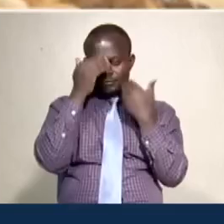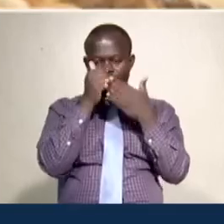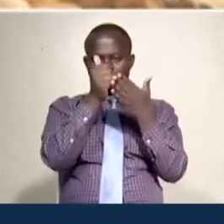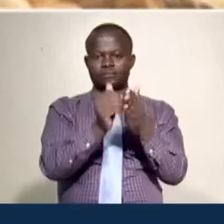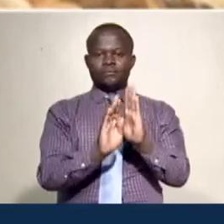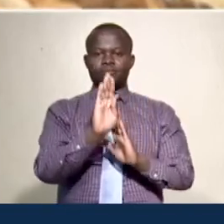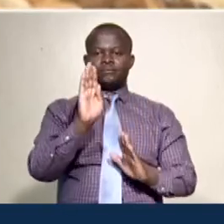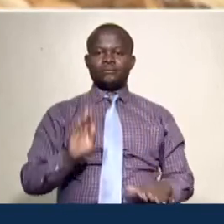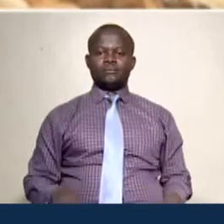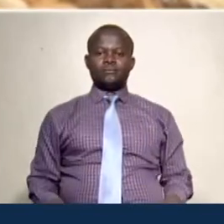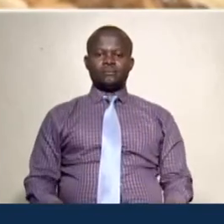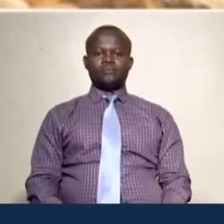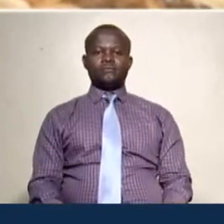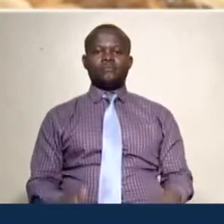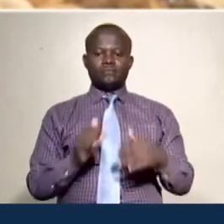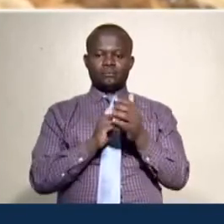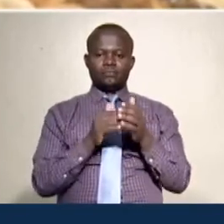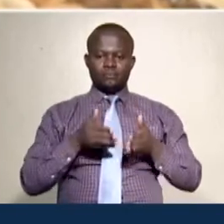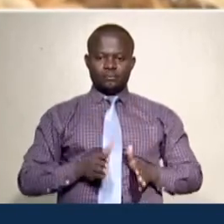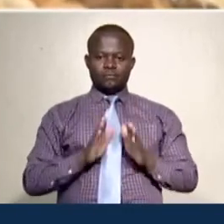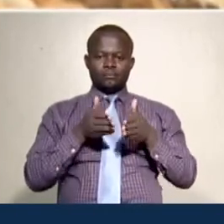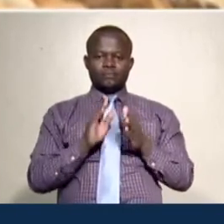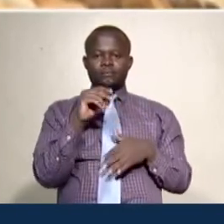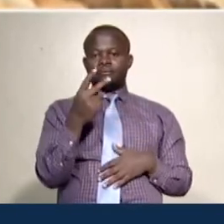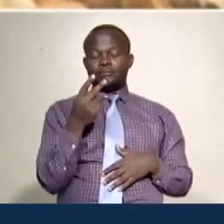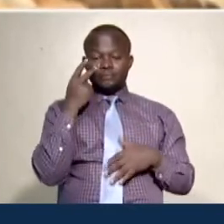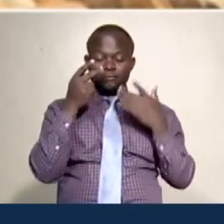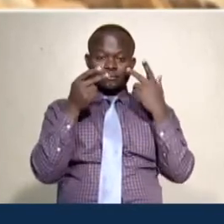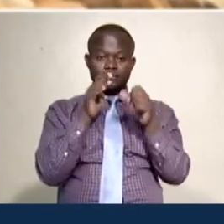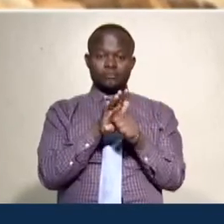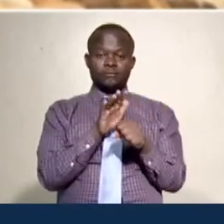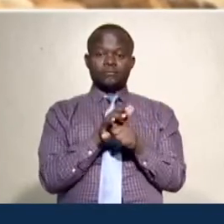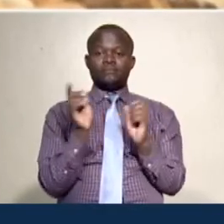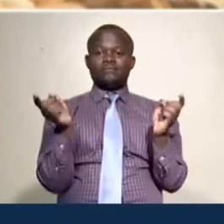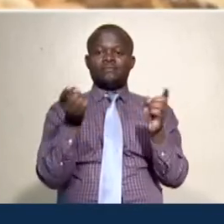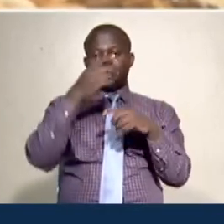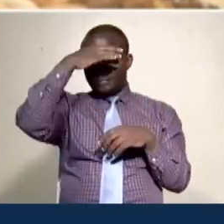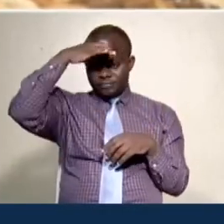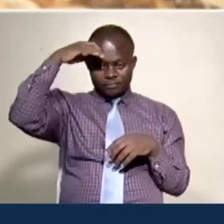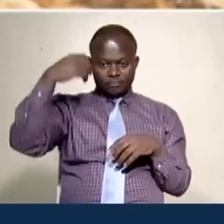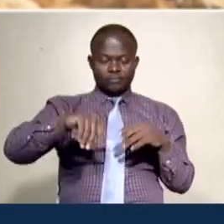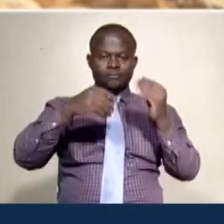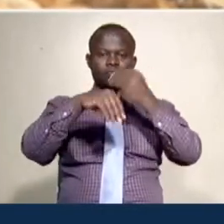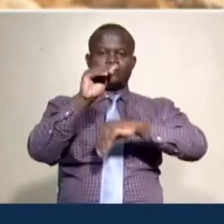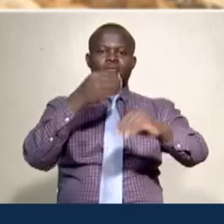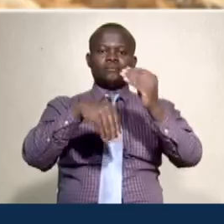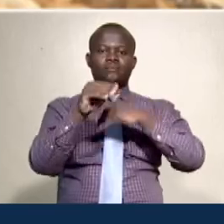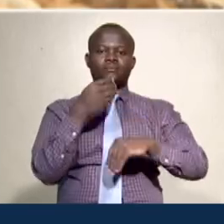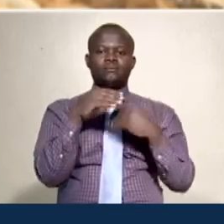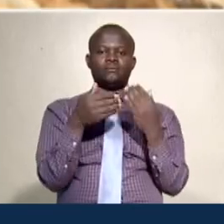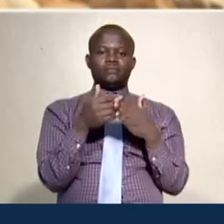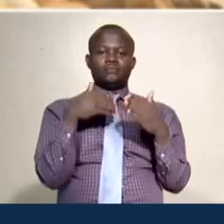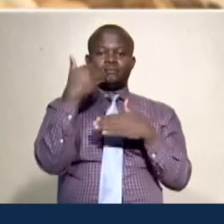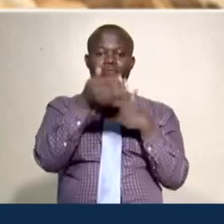imbere. Zaje kongera kubyara zimbyariye kabiri mbona zibaye nyinshi kuziragira byangora ndazigurisha.